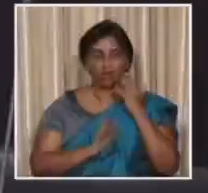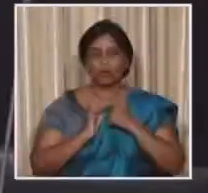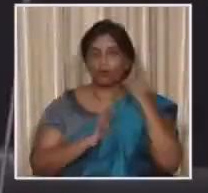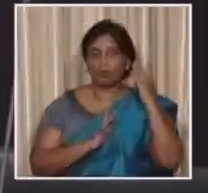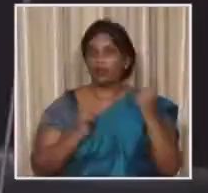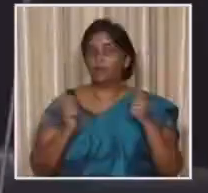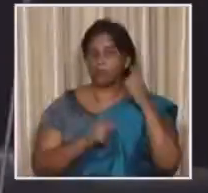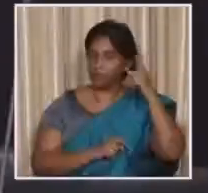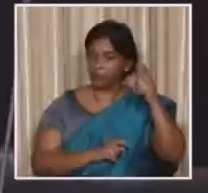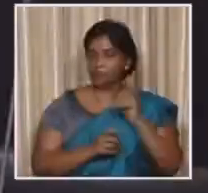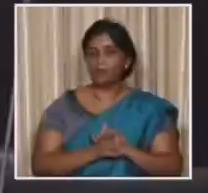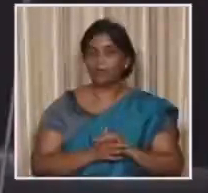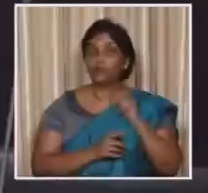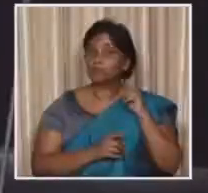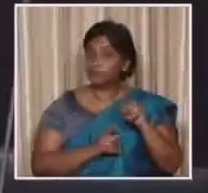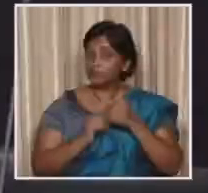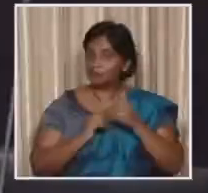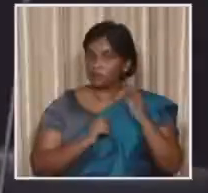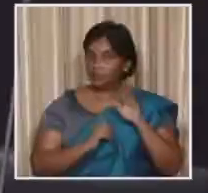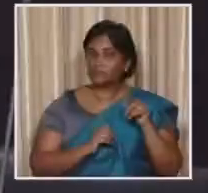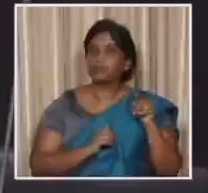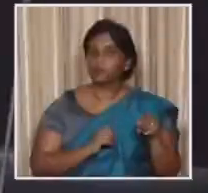ජාත්‍යන්තර වෙළඳපොළට ගිහිල්ලා. එහෙම වෙනකොට